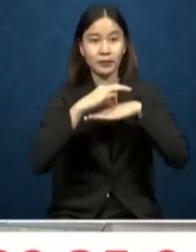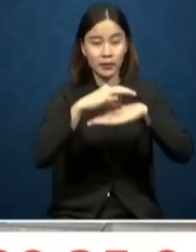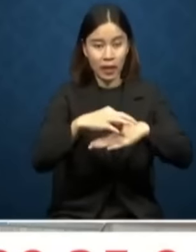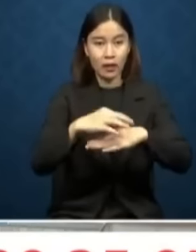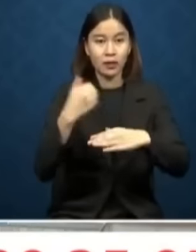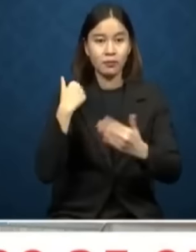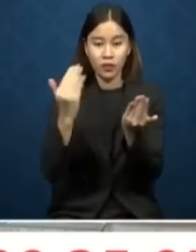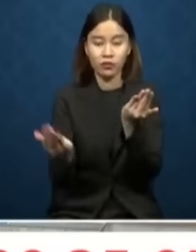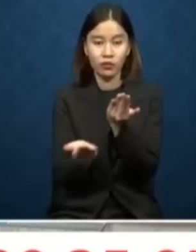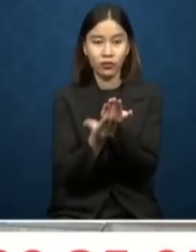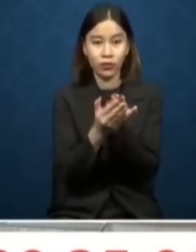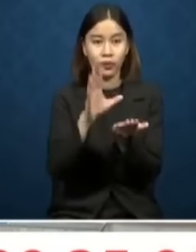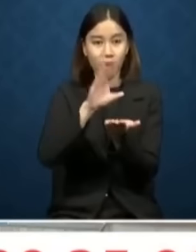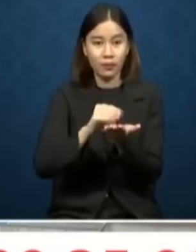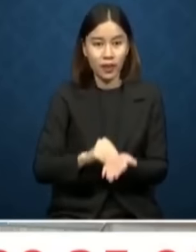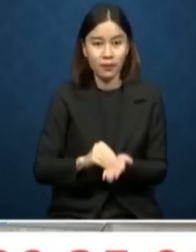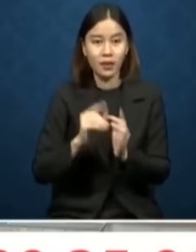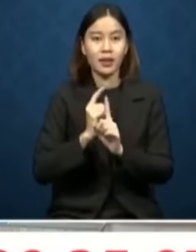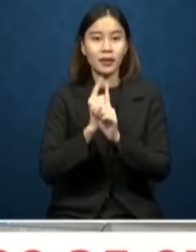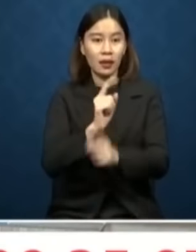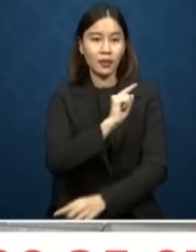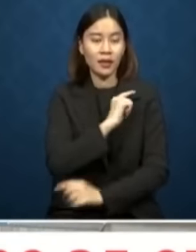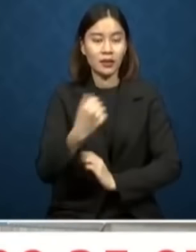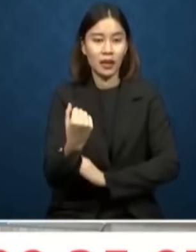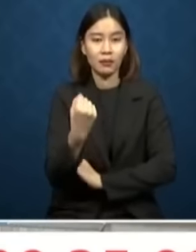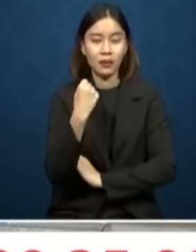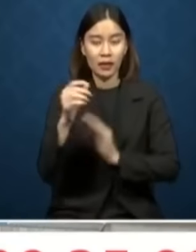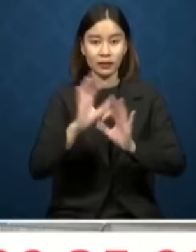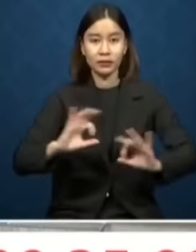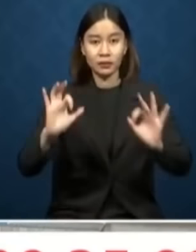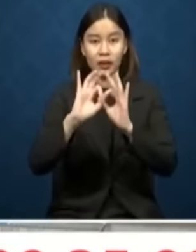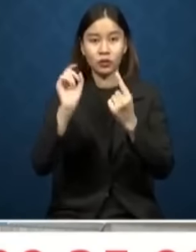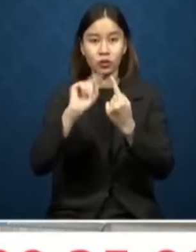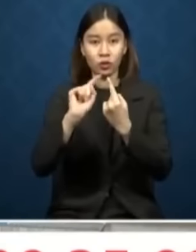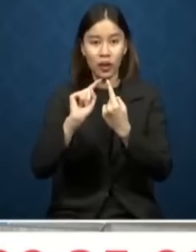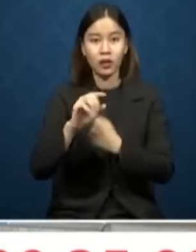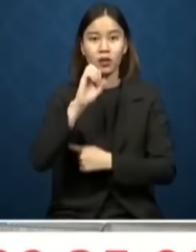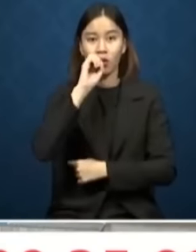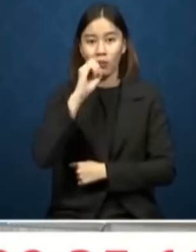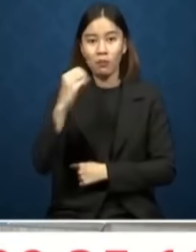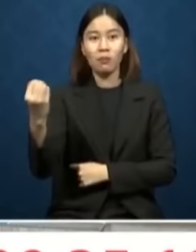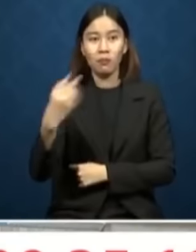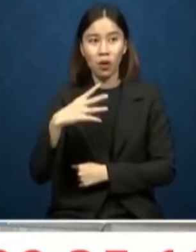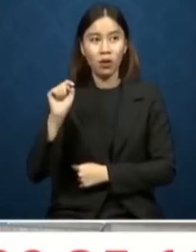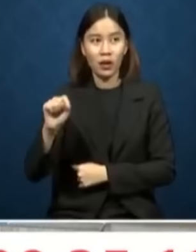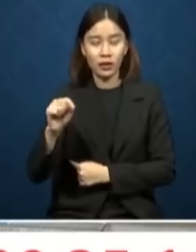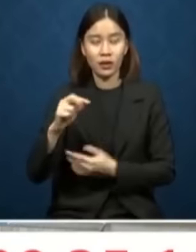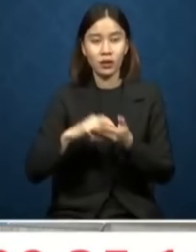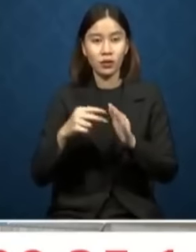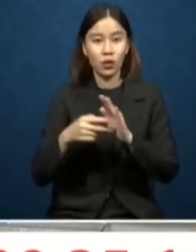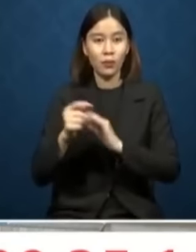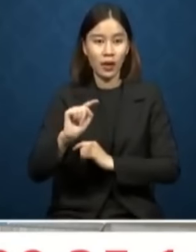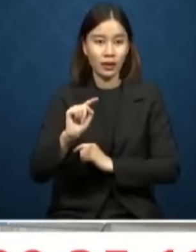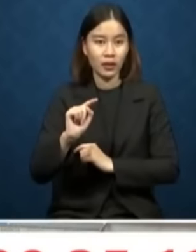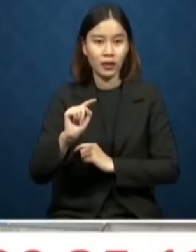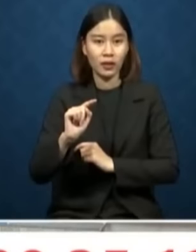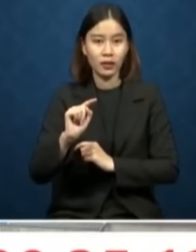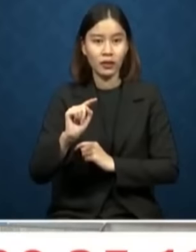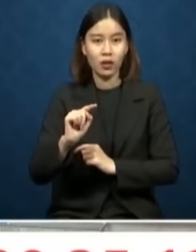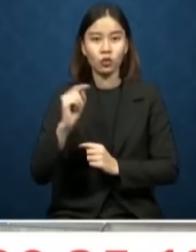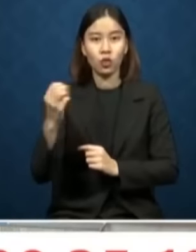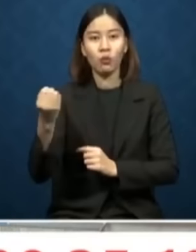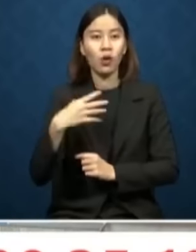ช้หรือเปิดเผยข้อมูลตามหน้าที่ของอำนาจดังนั้นการอ้างดังกล่าวจึงไม่อยู่ในส่วน